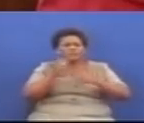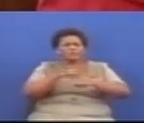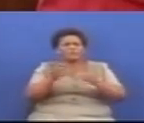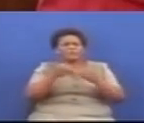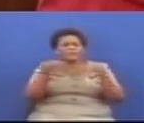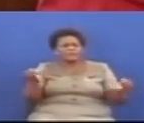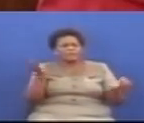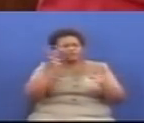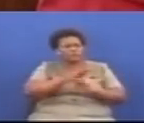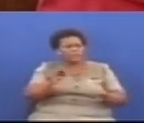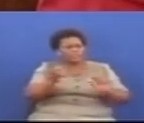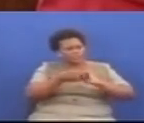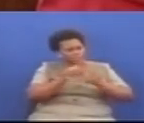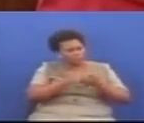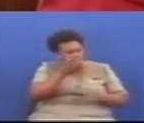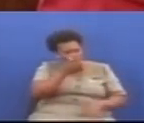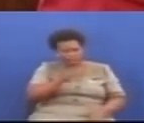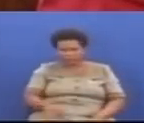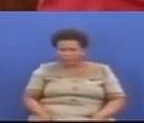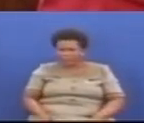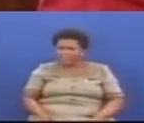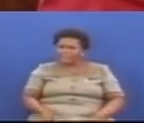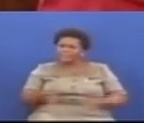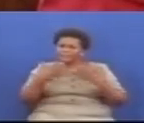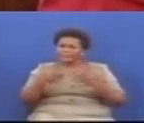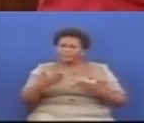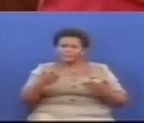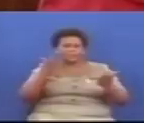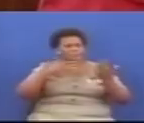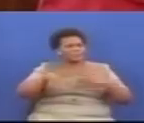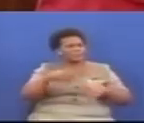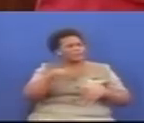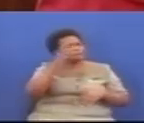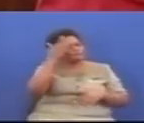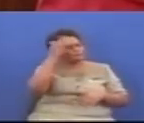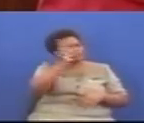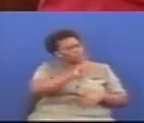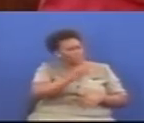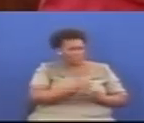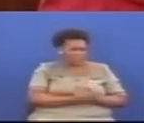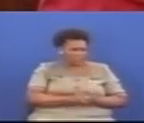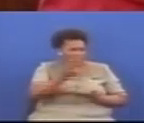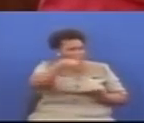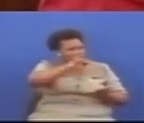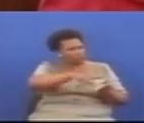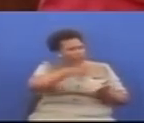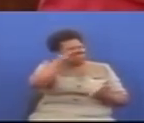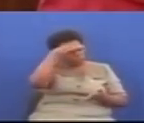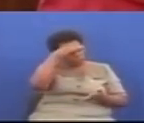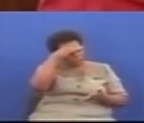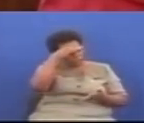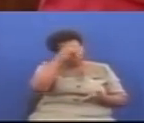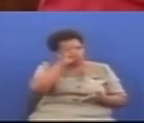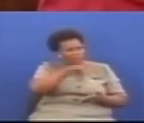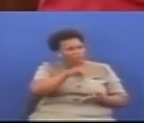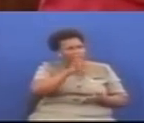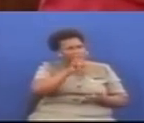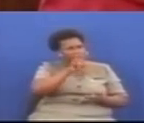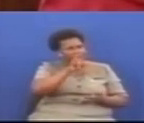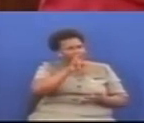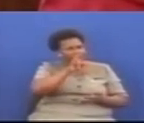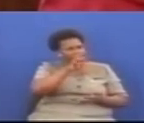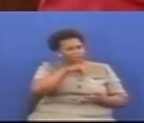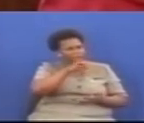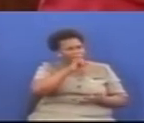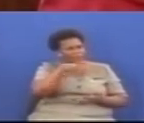Je, serikali ni lini basi itakipatia kituo cha Mvumi Mission gari wala uliweze kusaidia kufanya mzunguko katika barabara